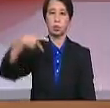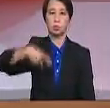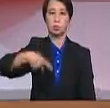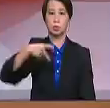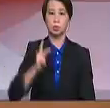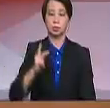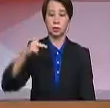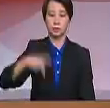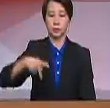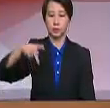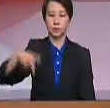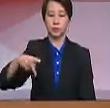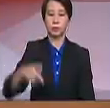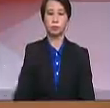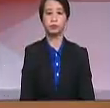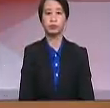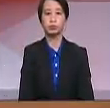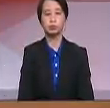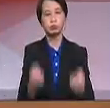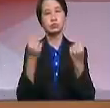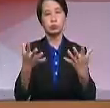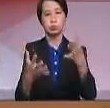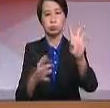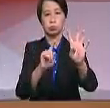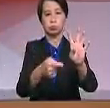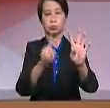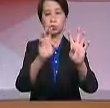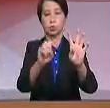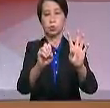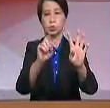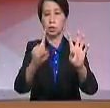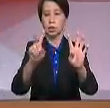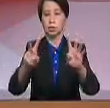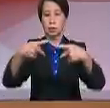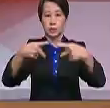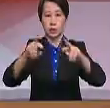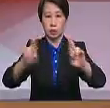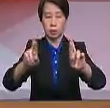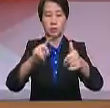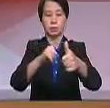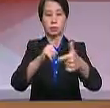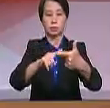PKPP. Sebanyak 4,112 pasaraya,